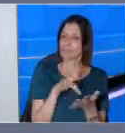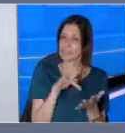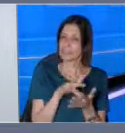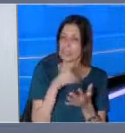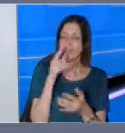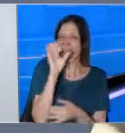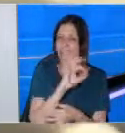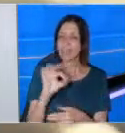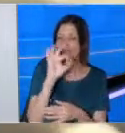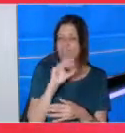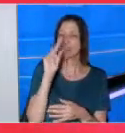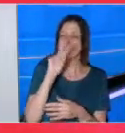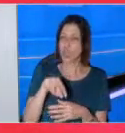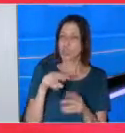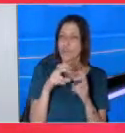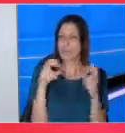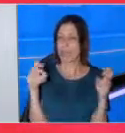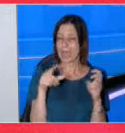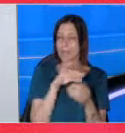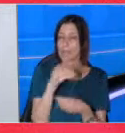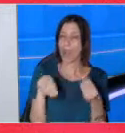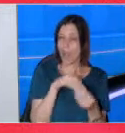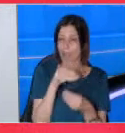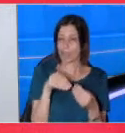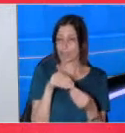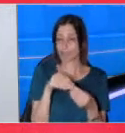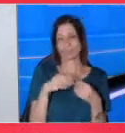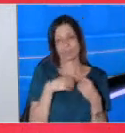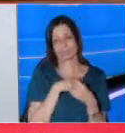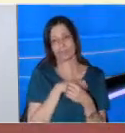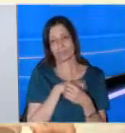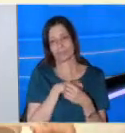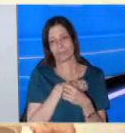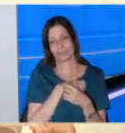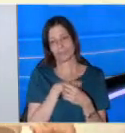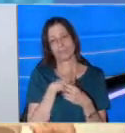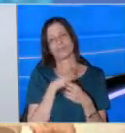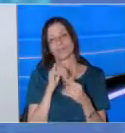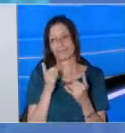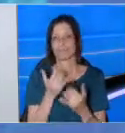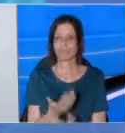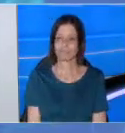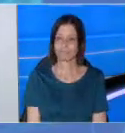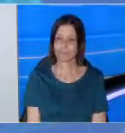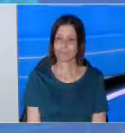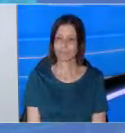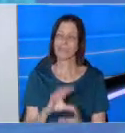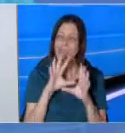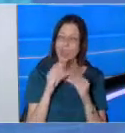ועדיין צריך לומר שיש בערים הללו מעורבות עניין? הנחה, כן. הכל